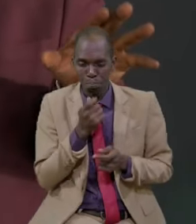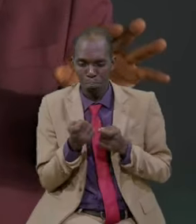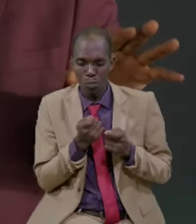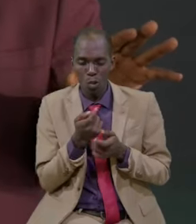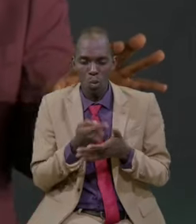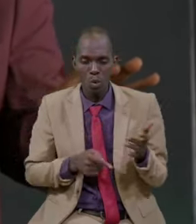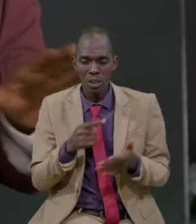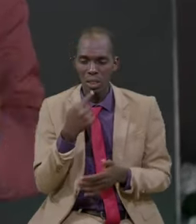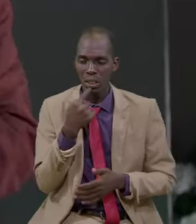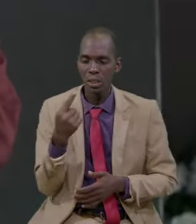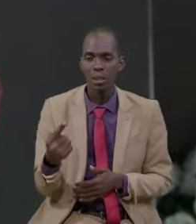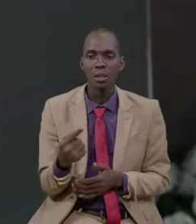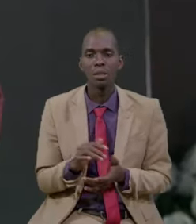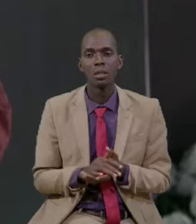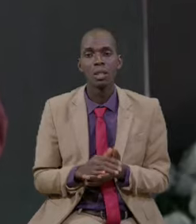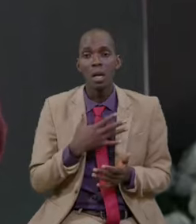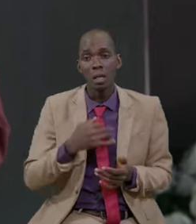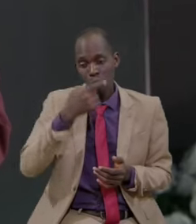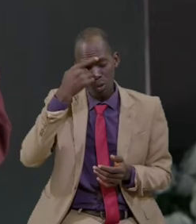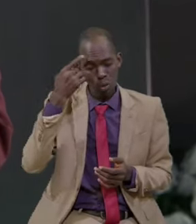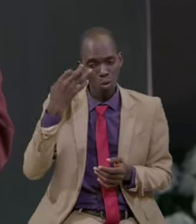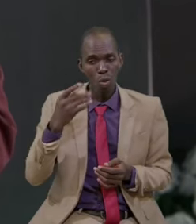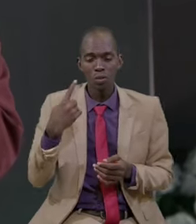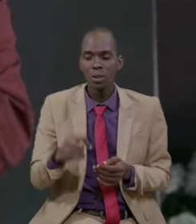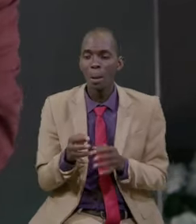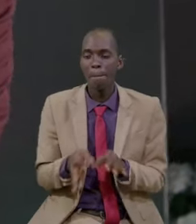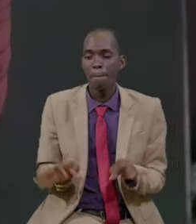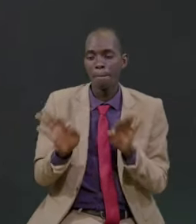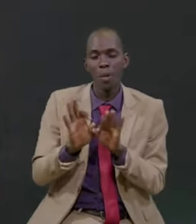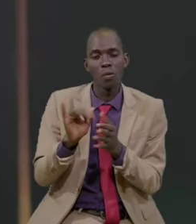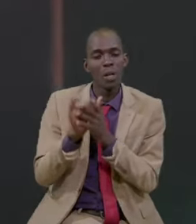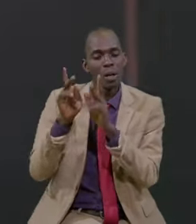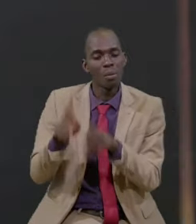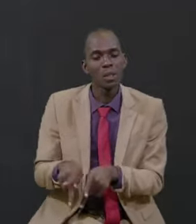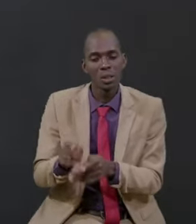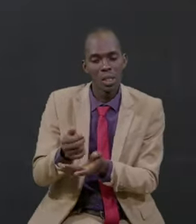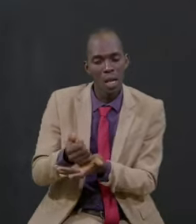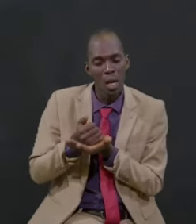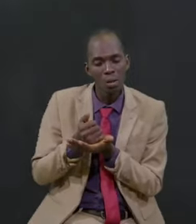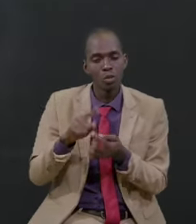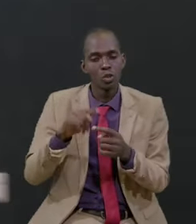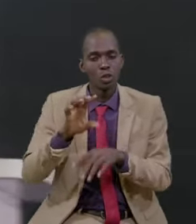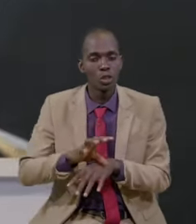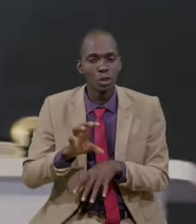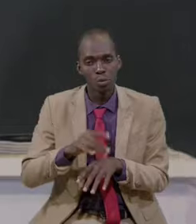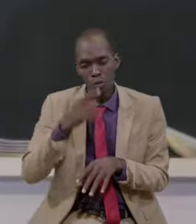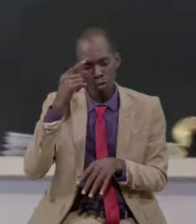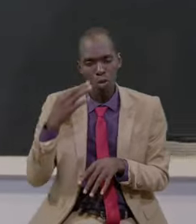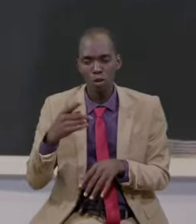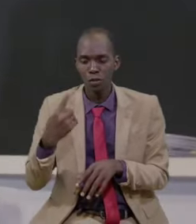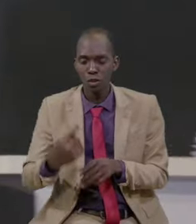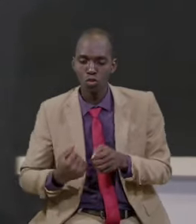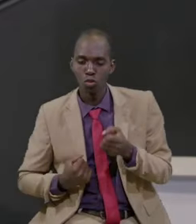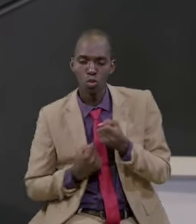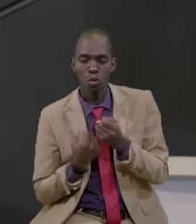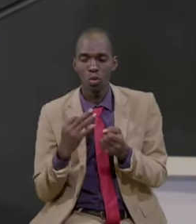à cause de l'utilité de cet homme dans l'église, l'utilité de cet homme dans